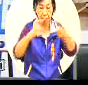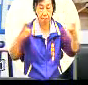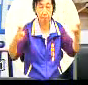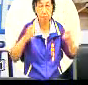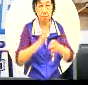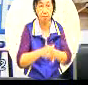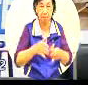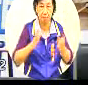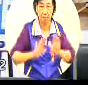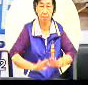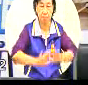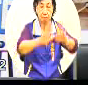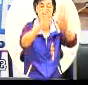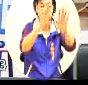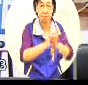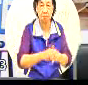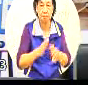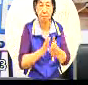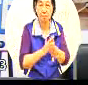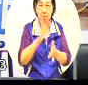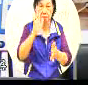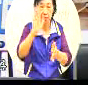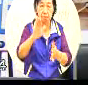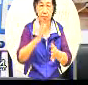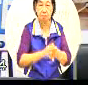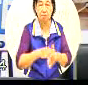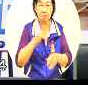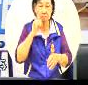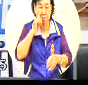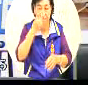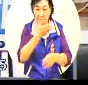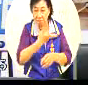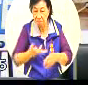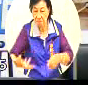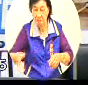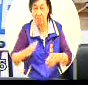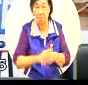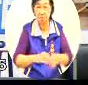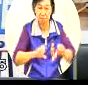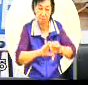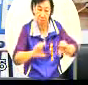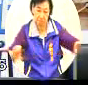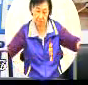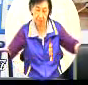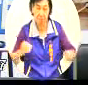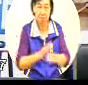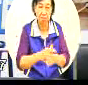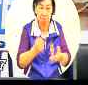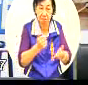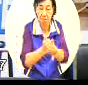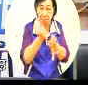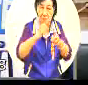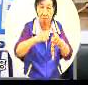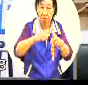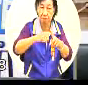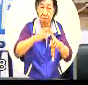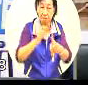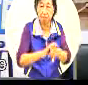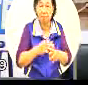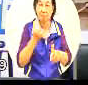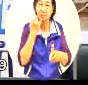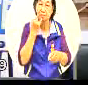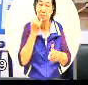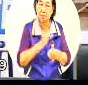来污水道下水管的接管率，我们必须达到比例能够很高，这才代表是一个进步的城